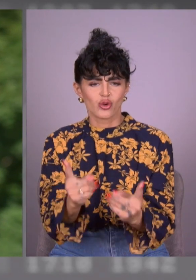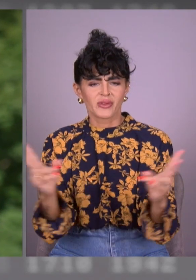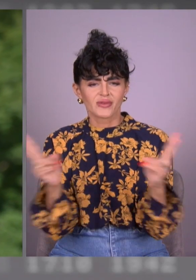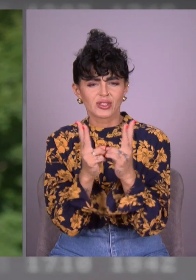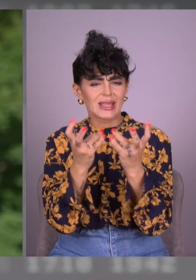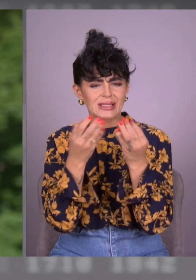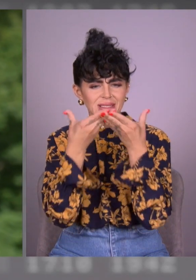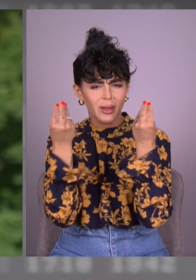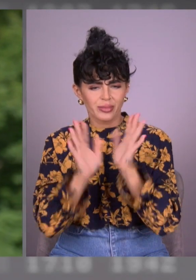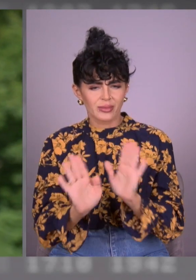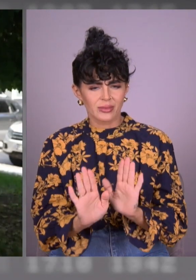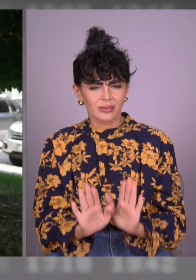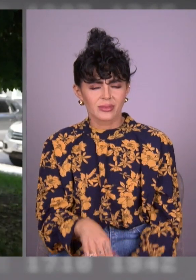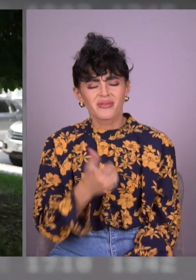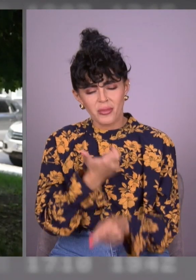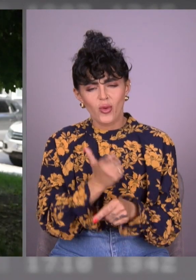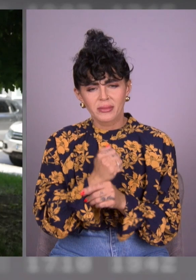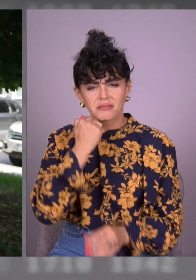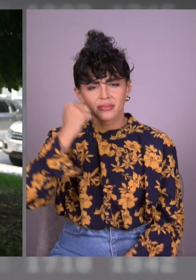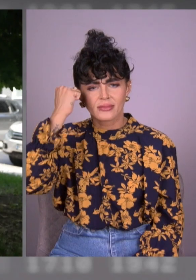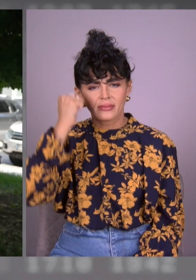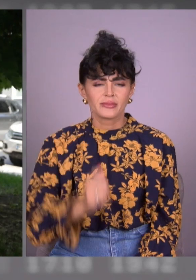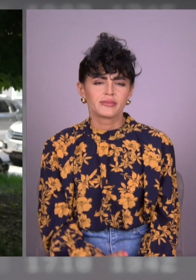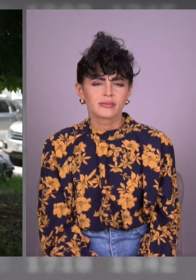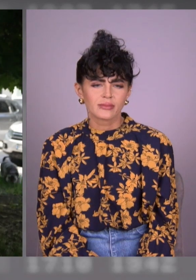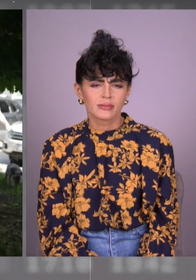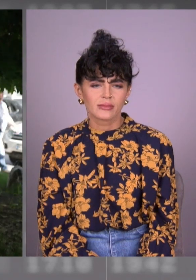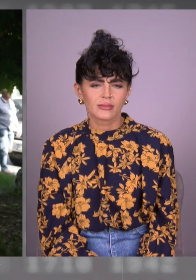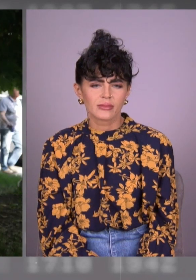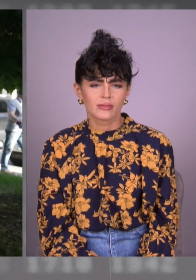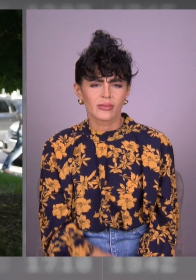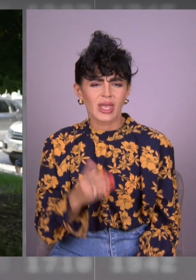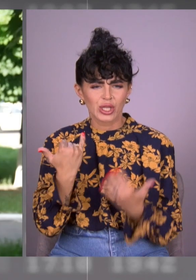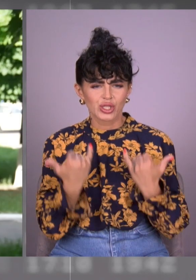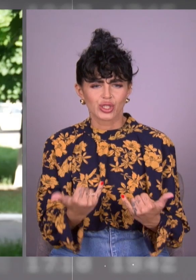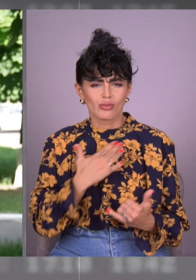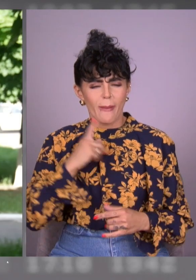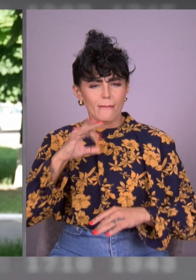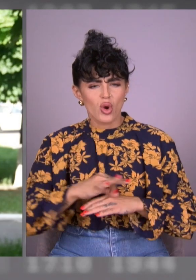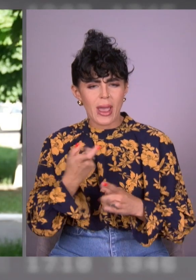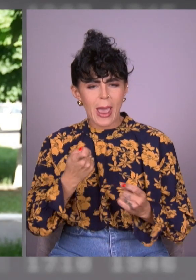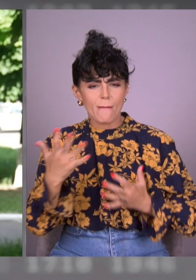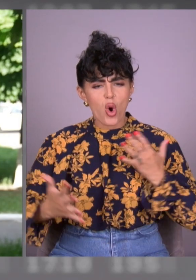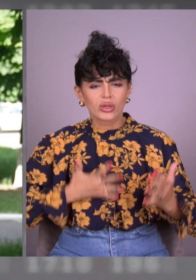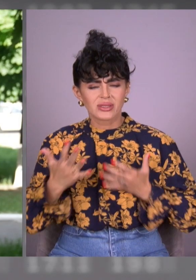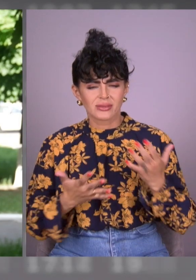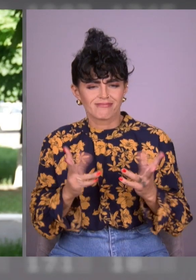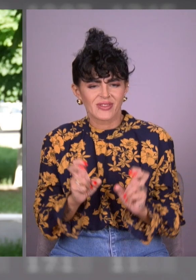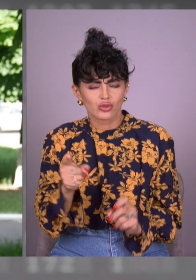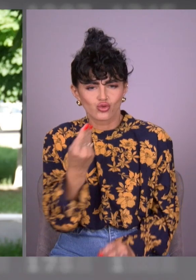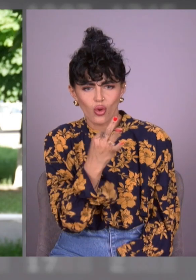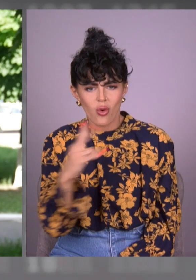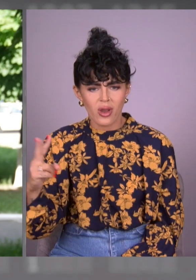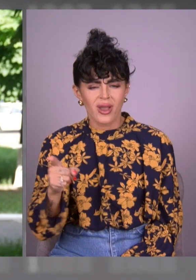незабутньою. Дякую. Зараз він емоційно шокований, він не звик на